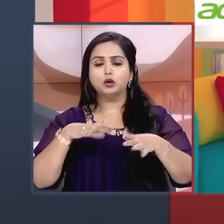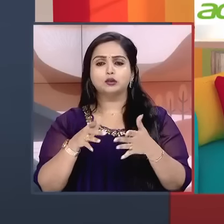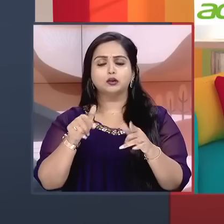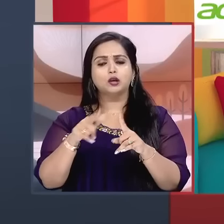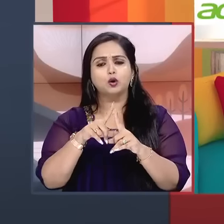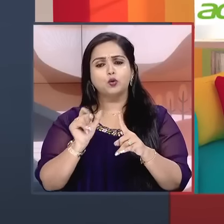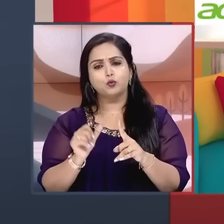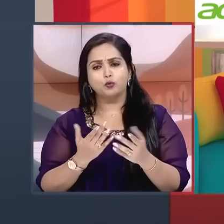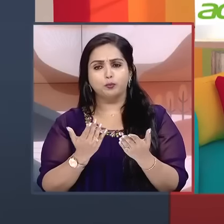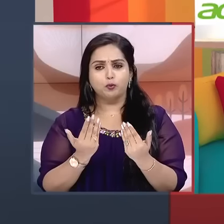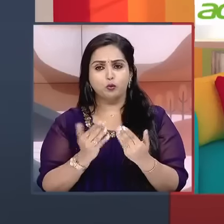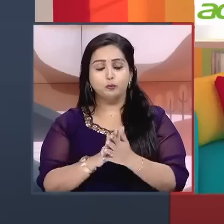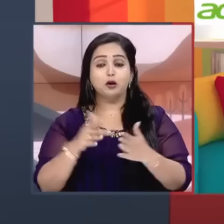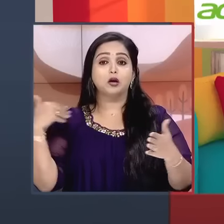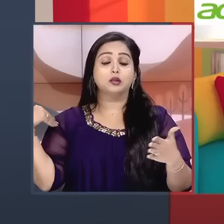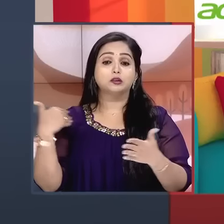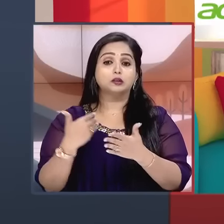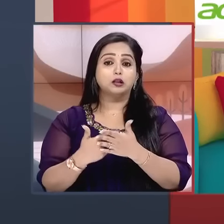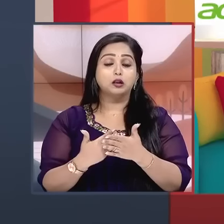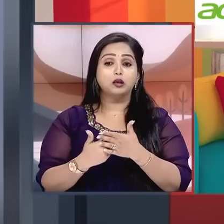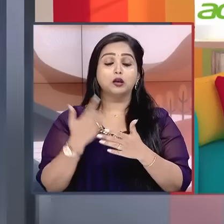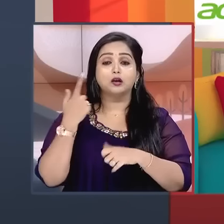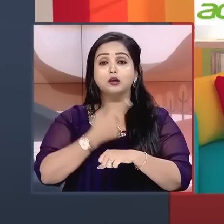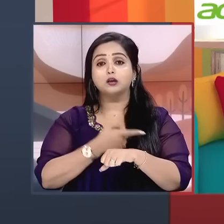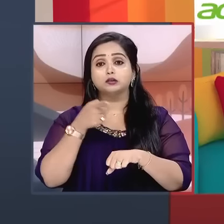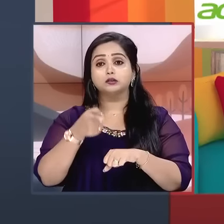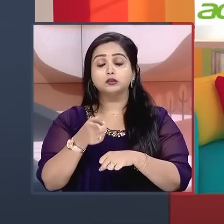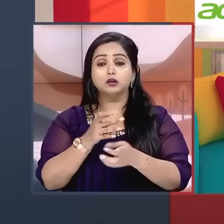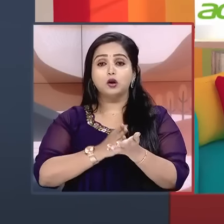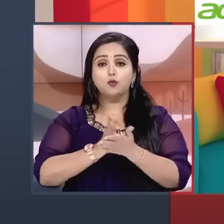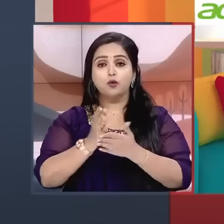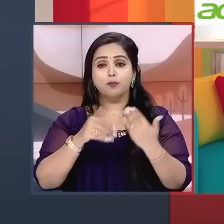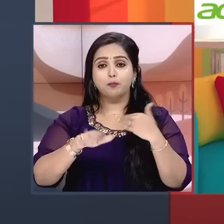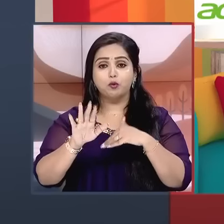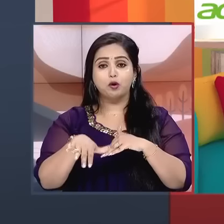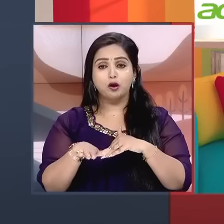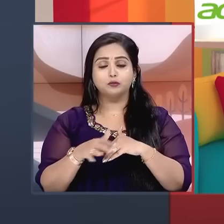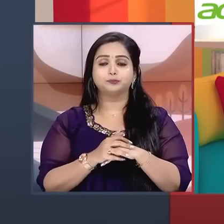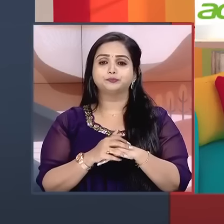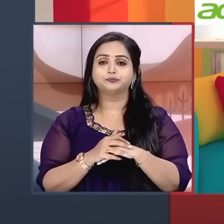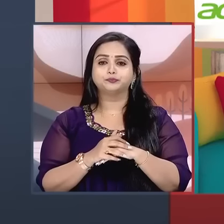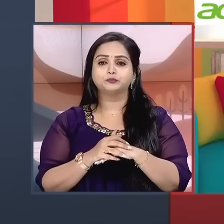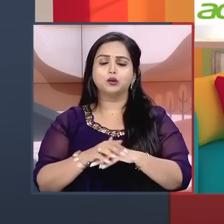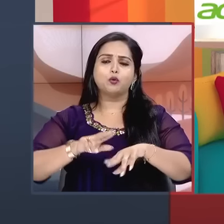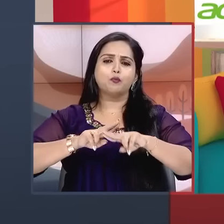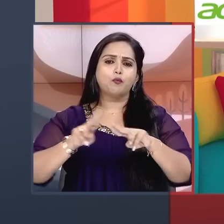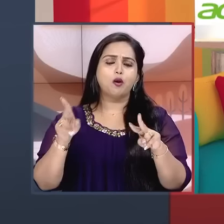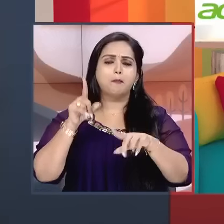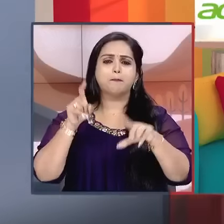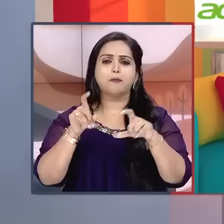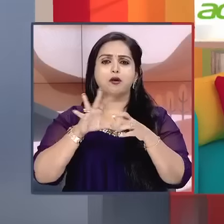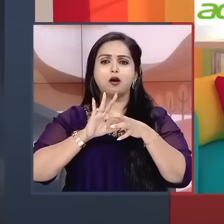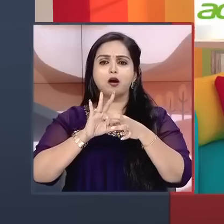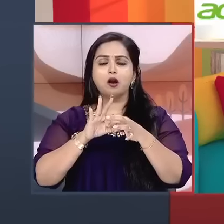ശരിക്കും നടക്കുന്നുണ്ടോ? ഇത്രയും കാലവും ഇങ്ങനെയാണോ നമ്മുടെ പോലീസ് സേന മുന്നിലേക്ക് പോകുന്നത്? താഴെത്തട്ടിൽ പ്രവർത്തിക്കുന്ന ആൾക്കാരെയൊക്കെ കുറിച്ച് അതിനെ